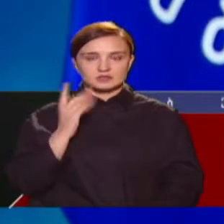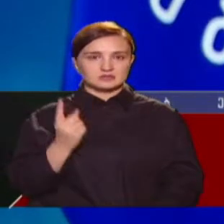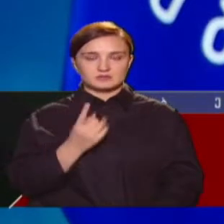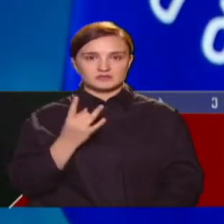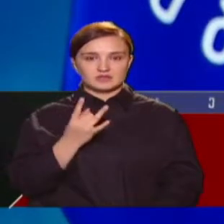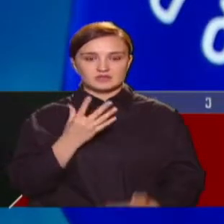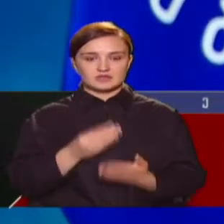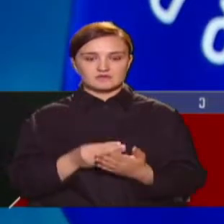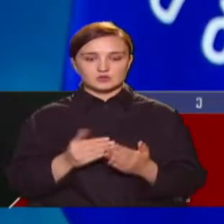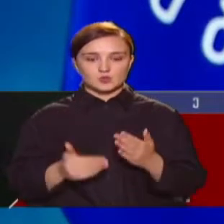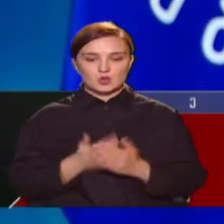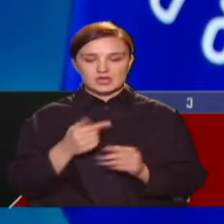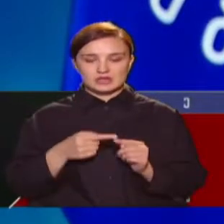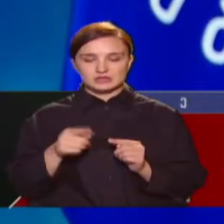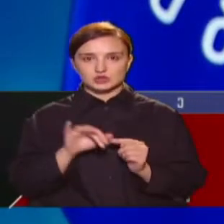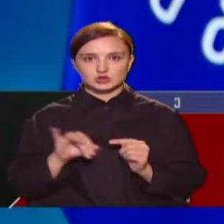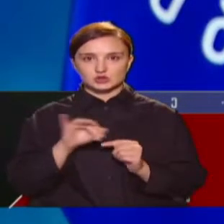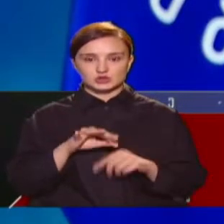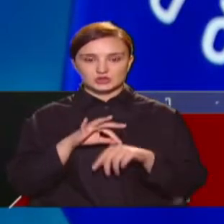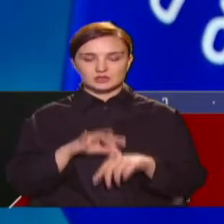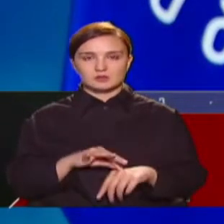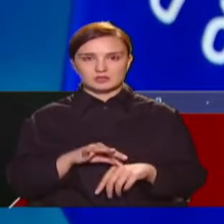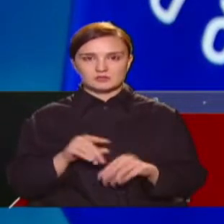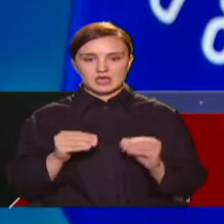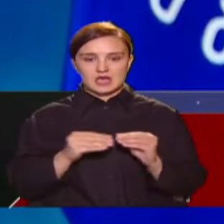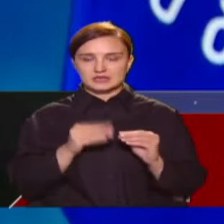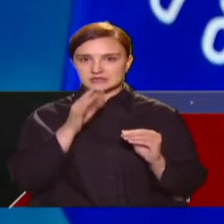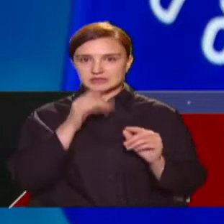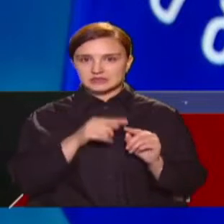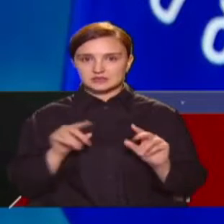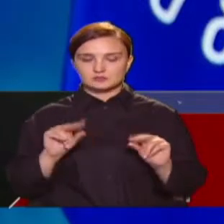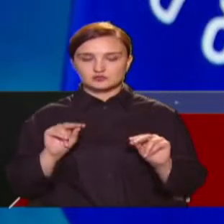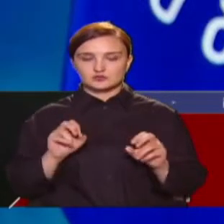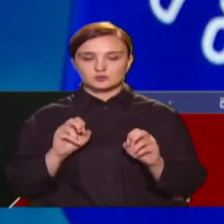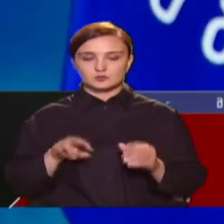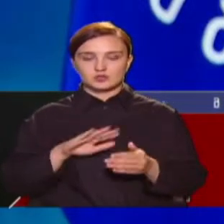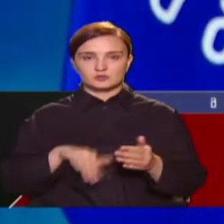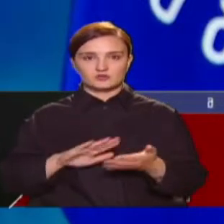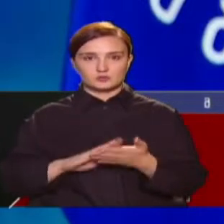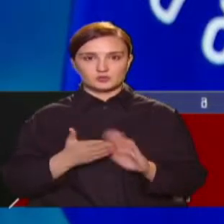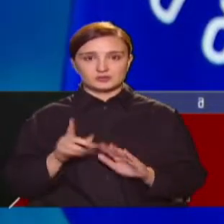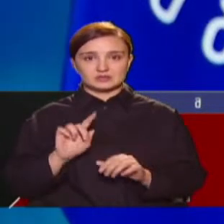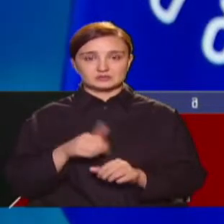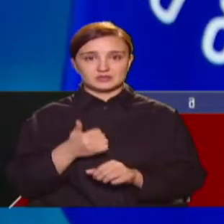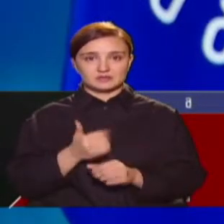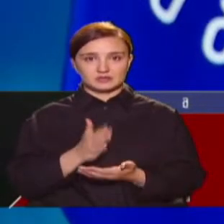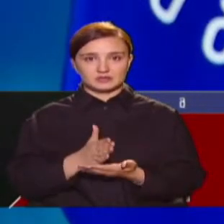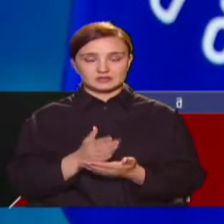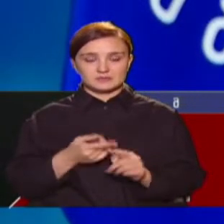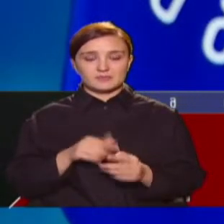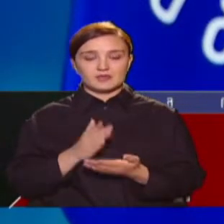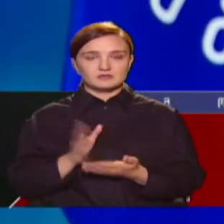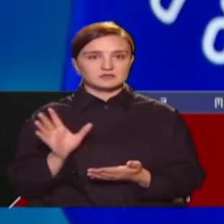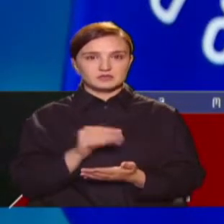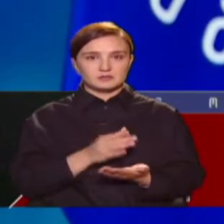თავის უახლეს ისტორიაში ატარებს 10 წლიან პერიოდს მშვიდობის უსაფრთხოების პირობებში და რაც მთავარია, აქვს